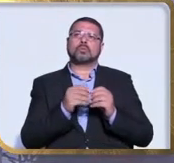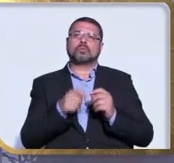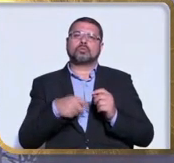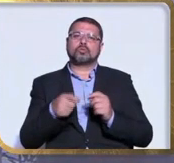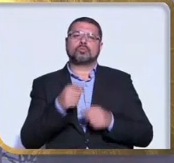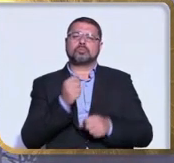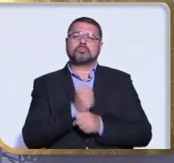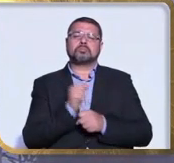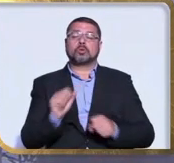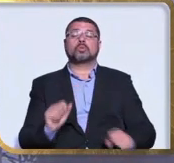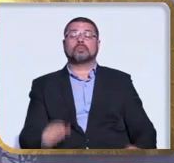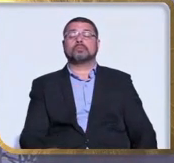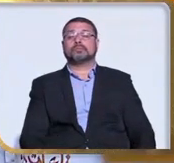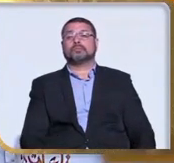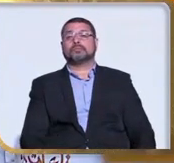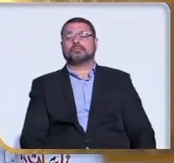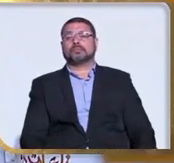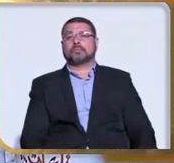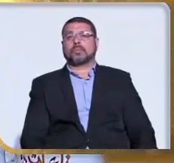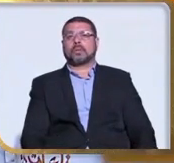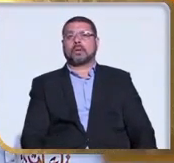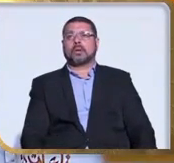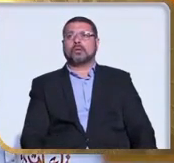بتصرف منه. هو